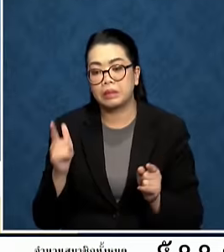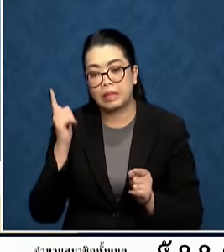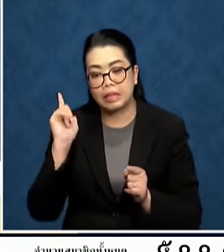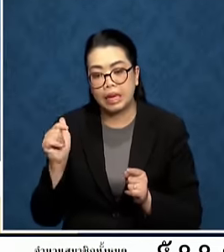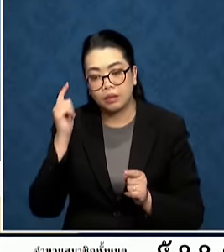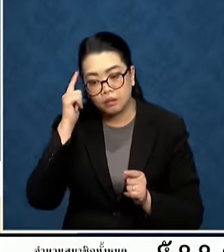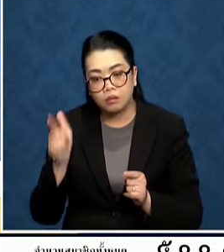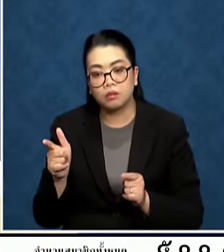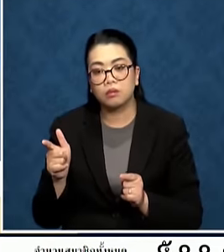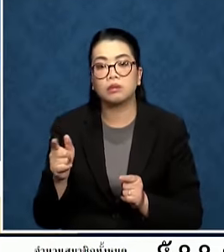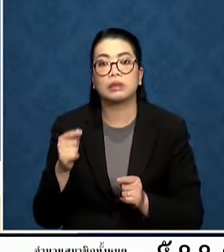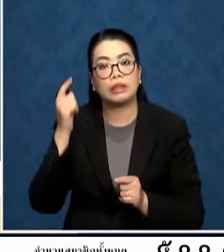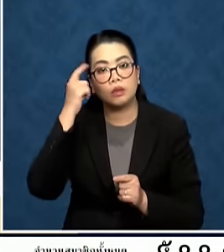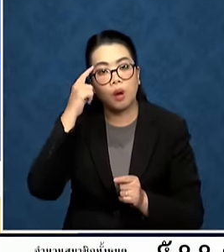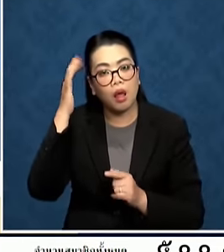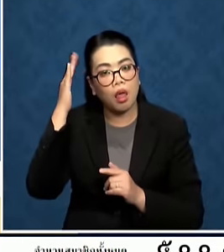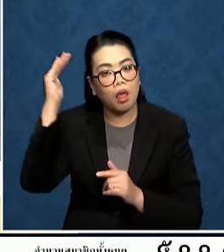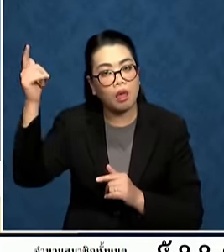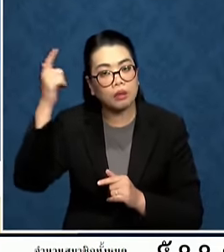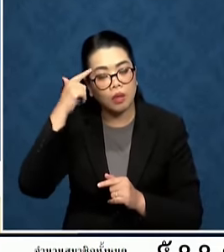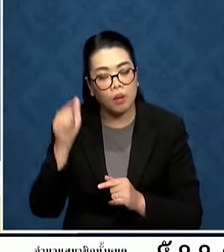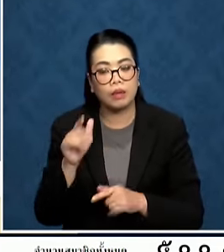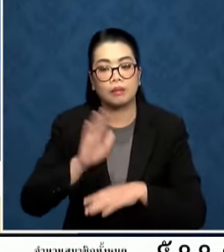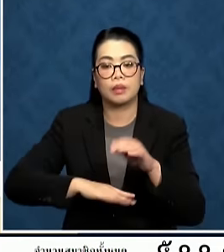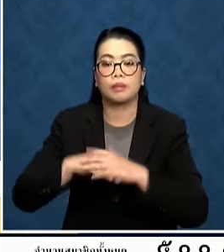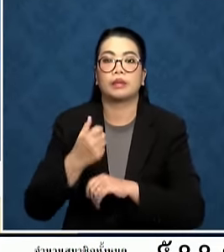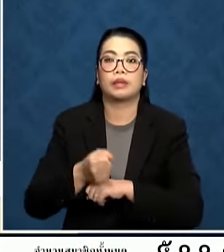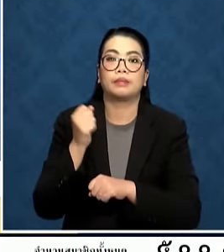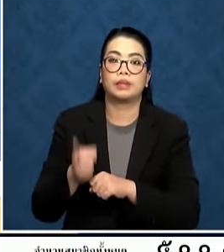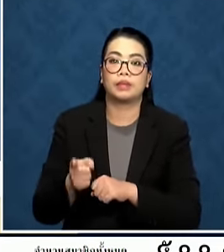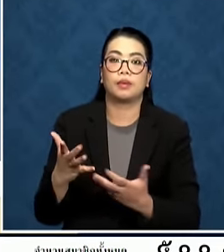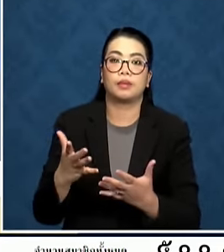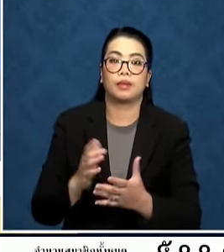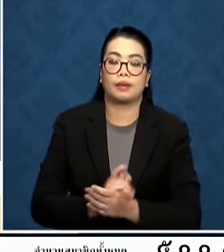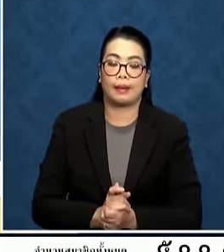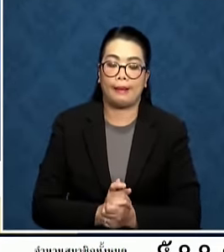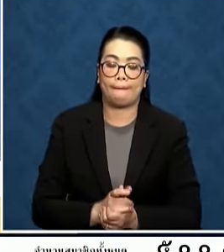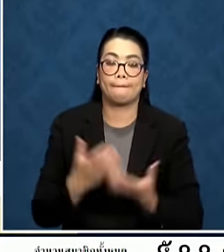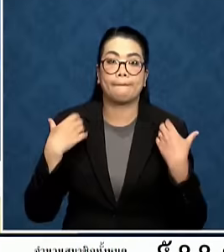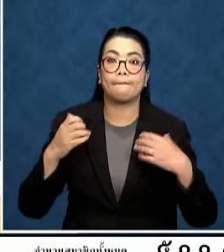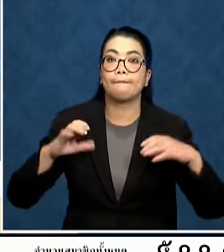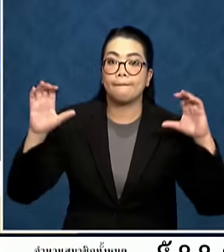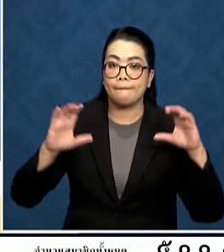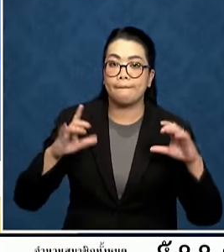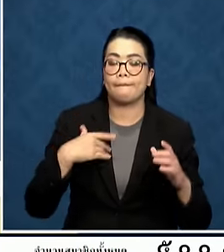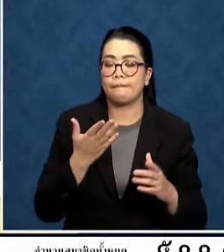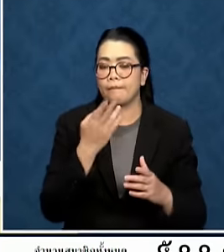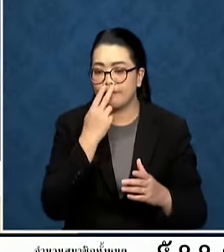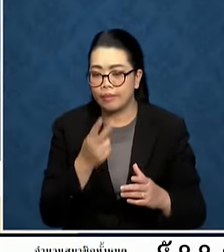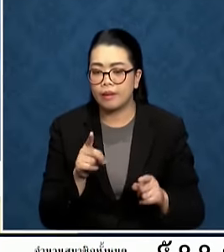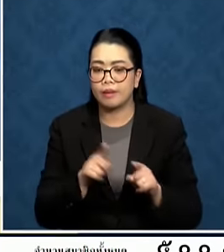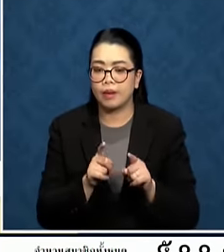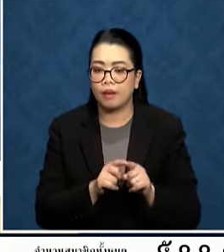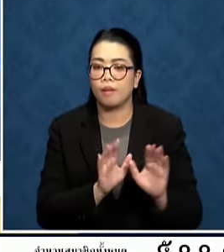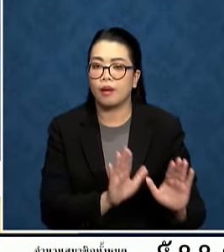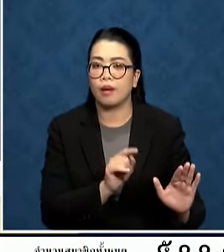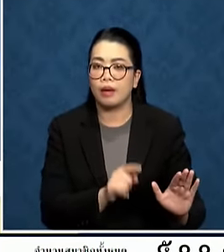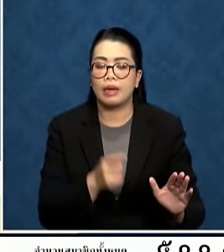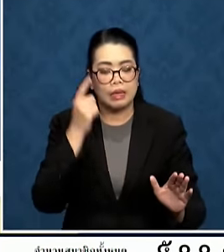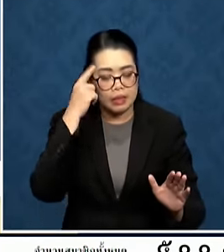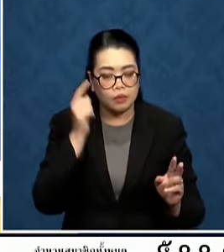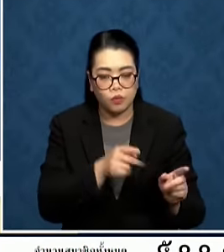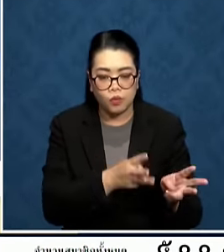อุปทานท่านประธานครับผมจะอธิปายให้ท่านเห็นว่าการที่รัฐบาลละเลยมาตรการฝั่งอุปทานหรือมาตรการ